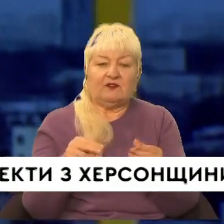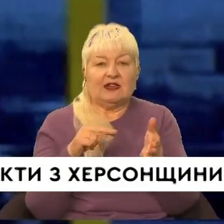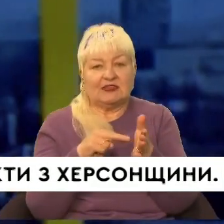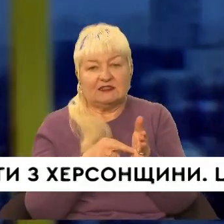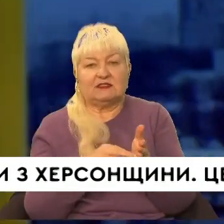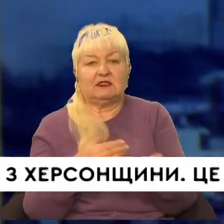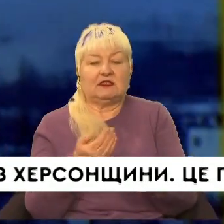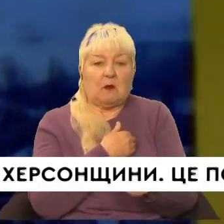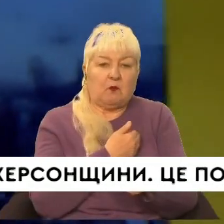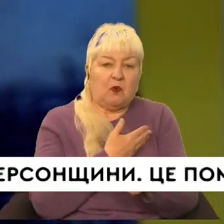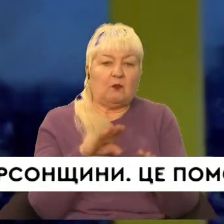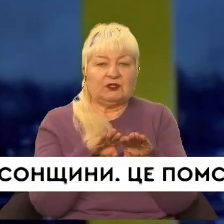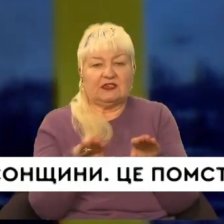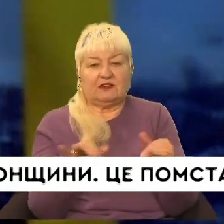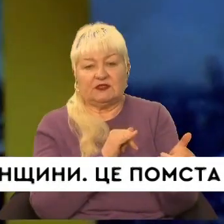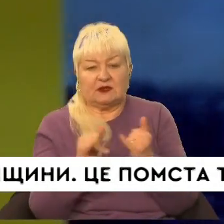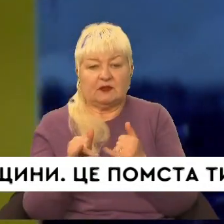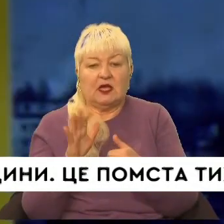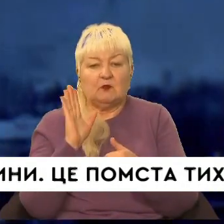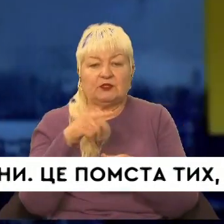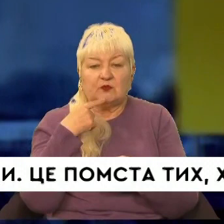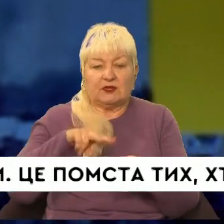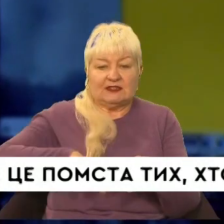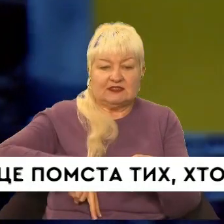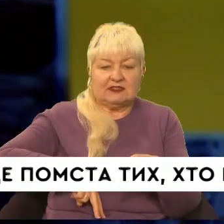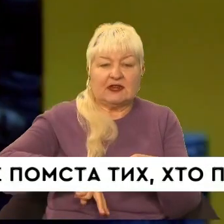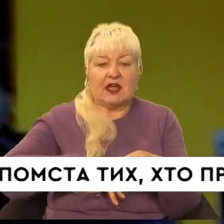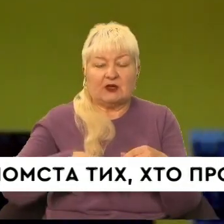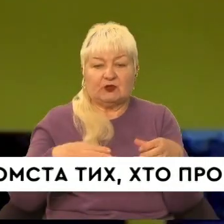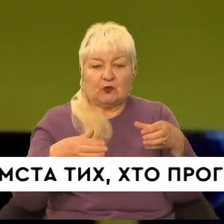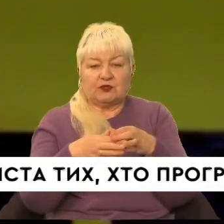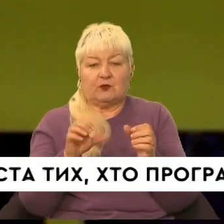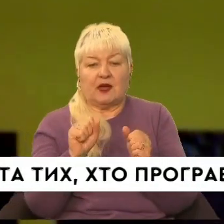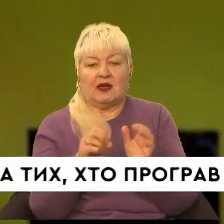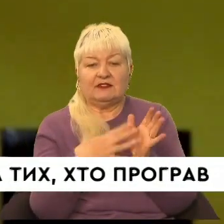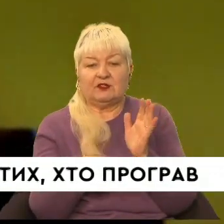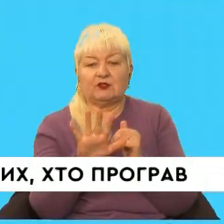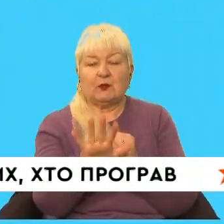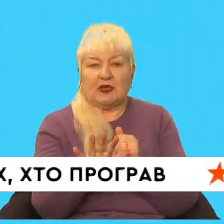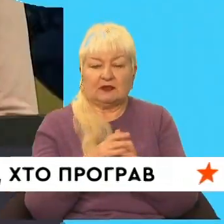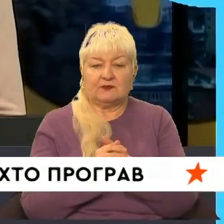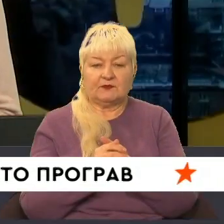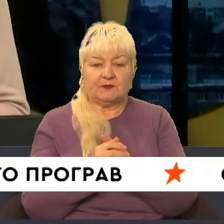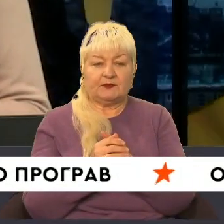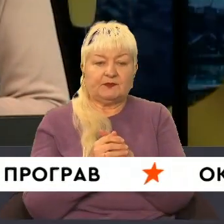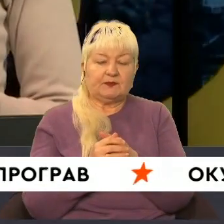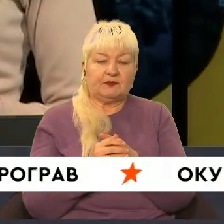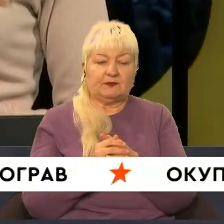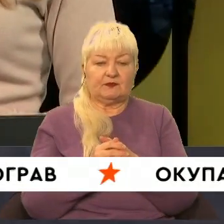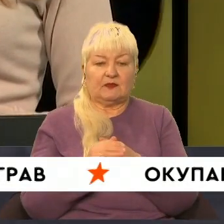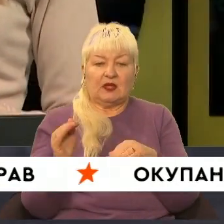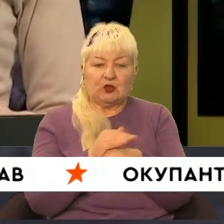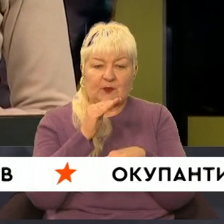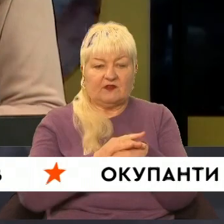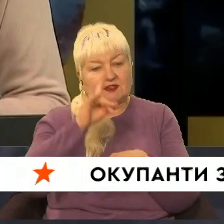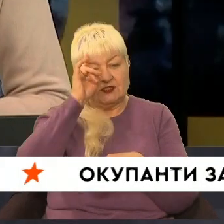рівень забезпечення, будемо говорити з Сергієм Куйном, директором консалтингової групи А95. Пане Сергію, добрий вечір,